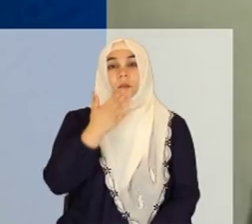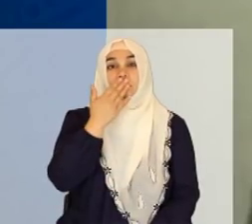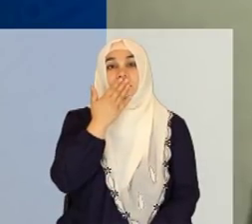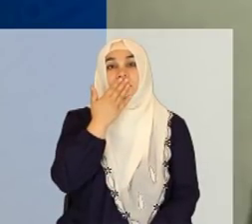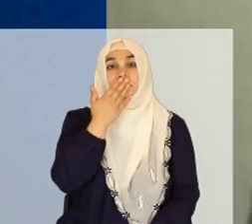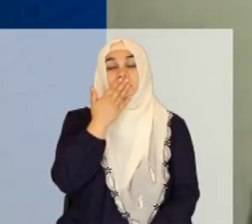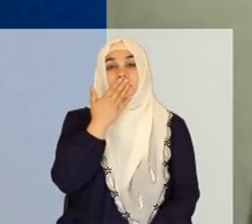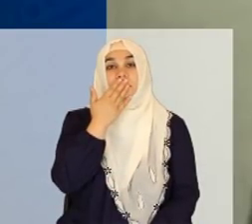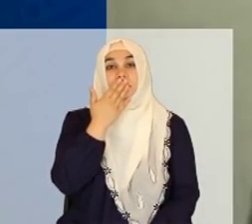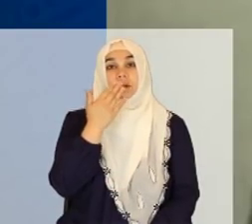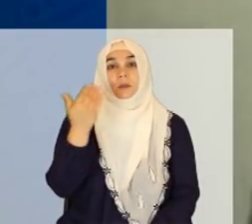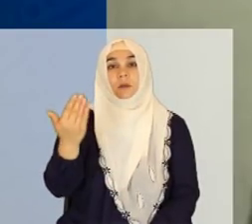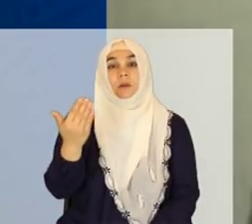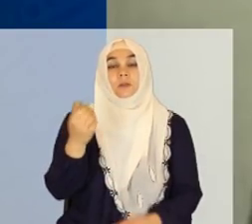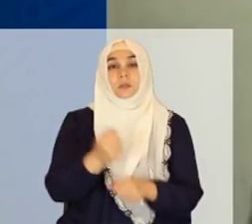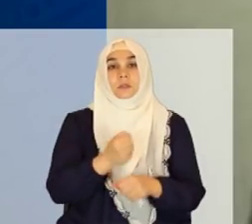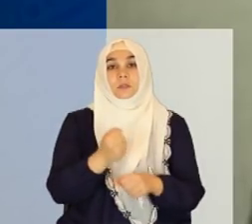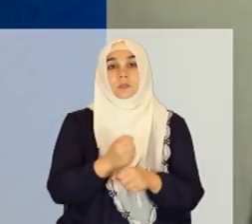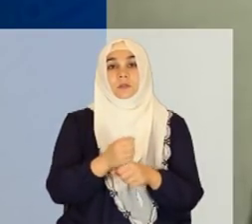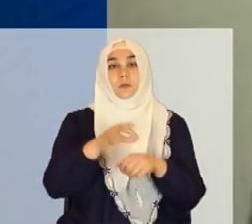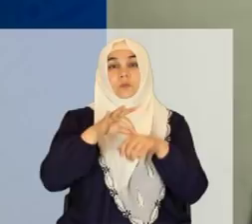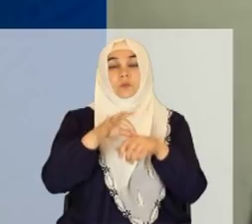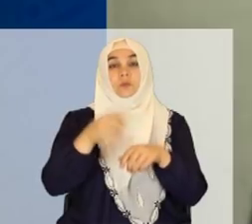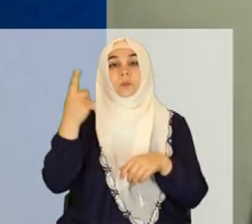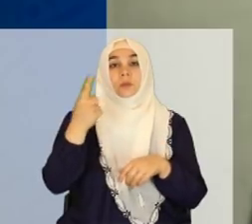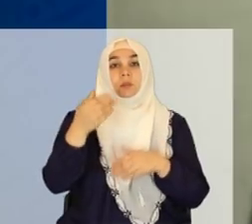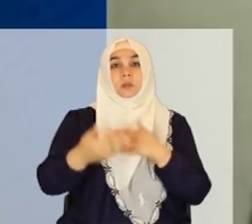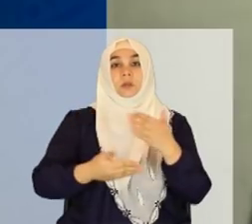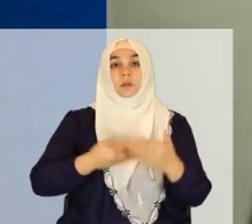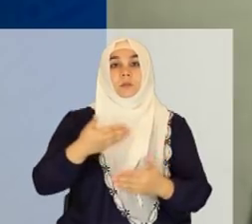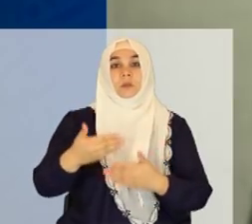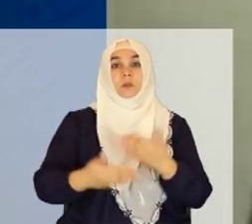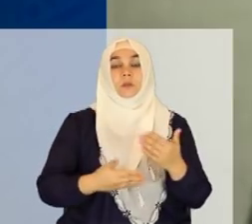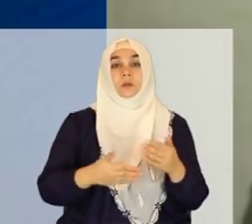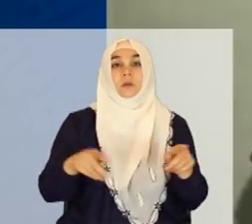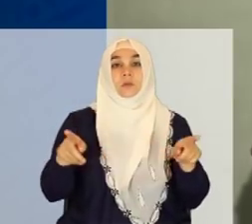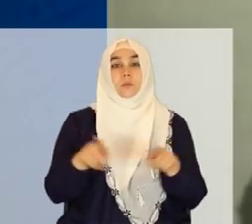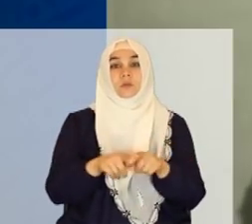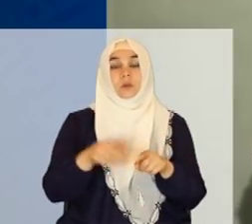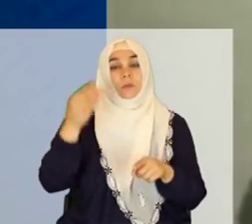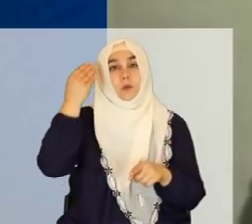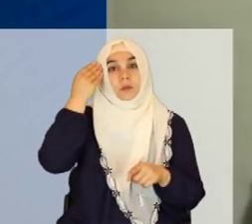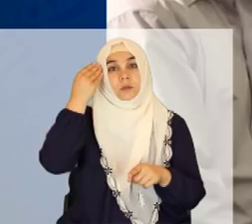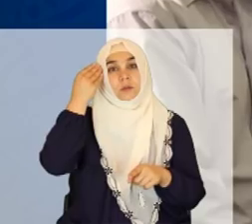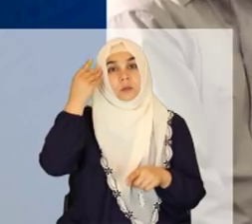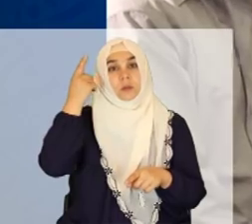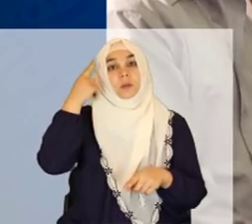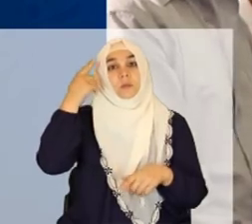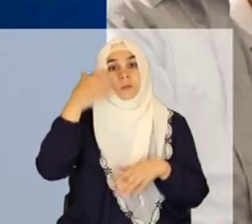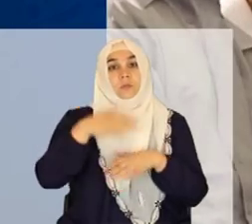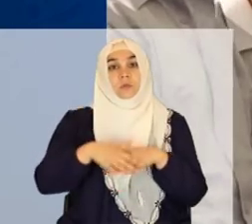Ramazonni sharif ro'zasini tutishni birinchi qadamidan xuddi shu ma'noga duch kelamiz.